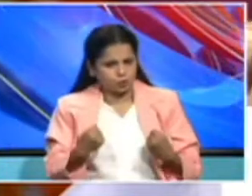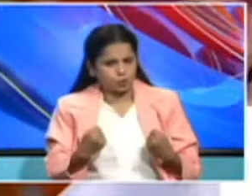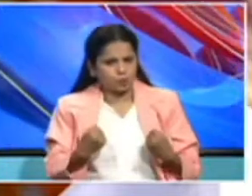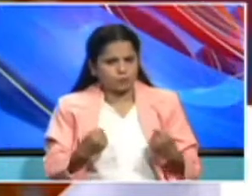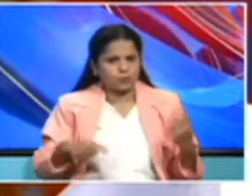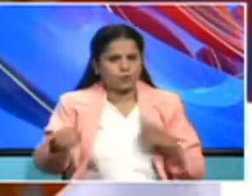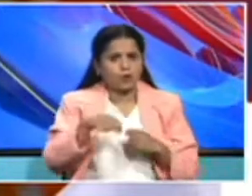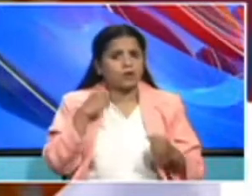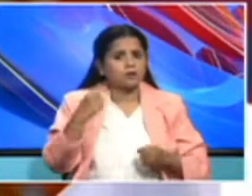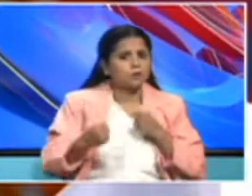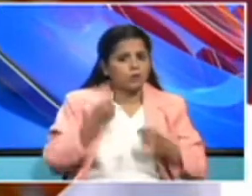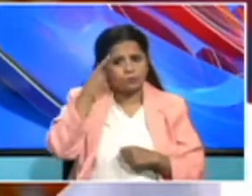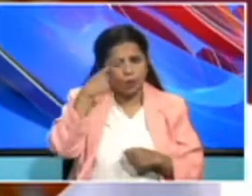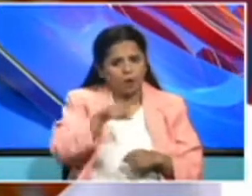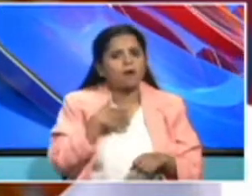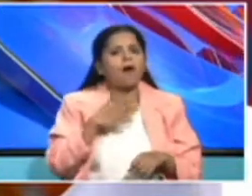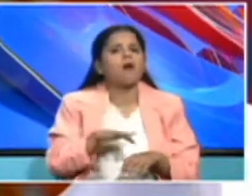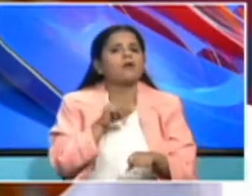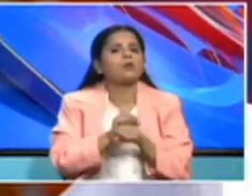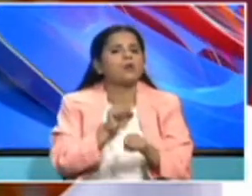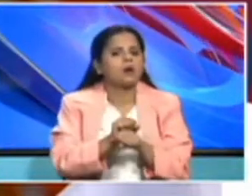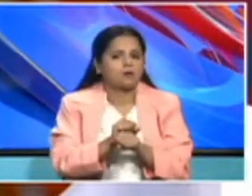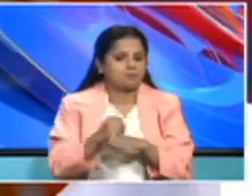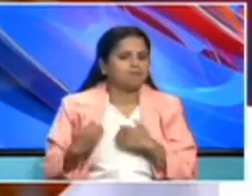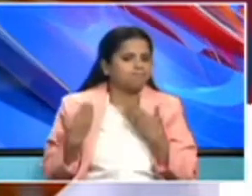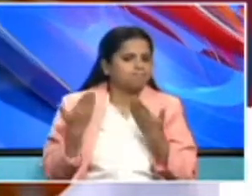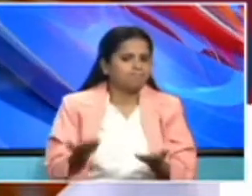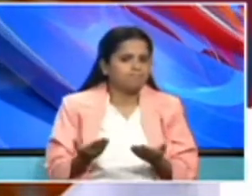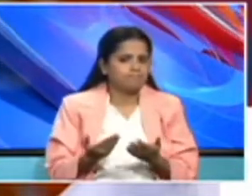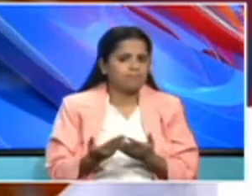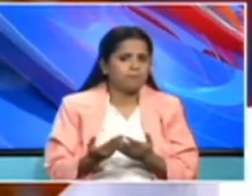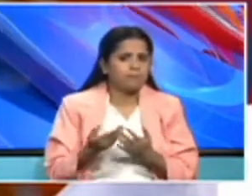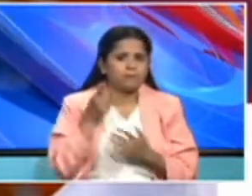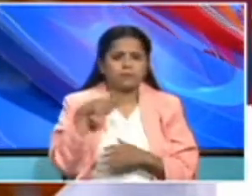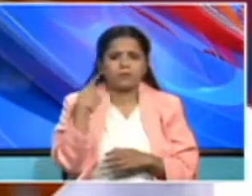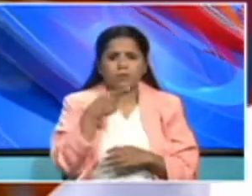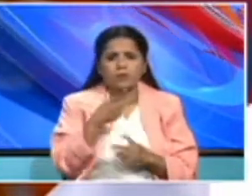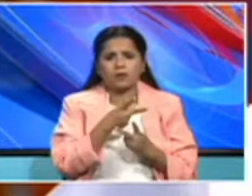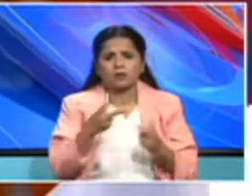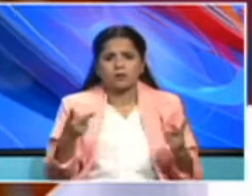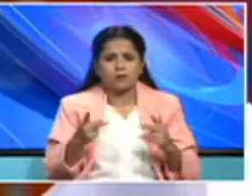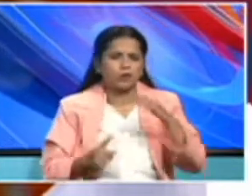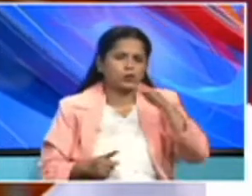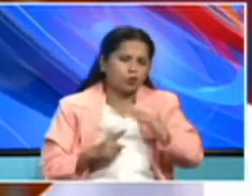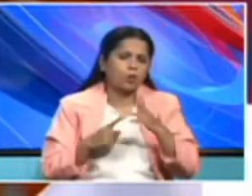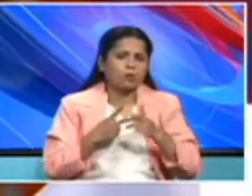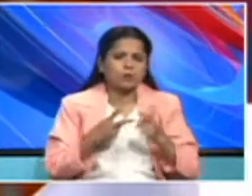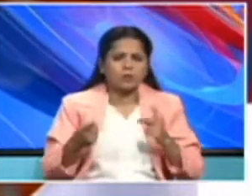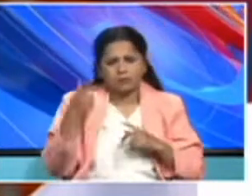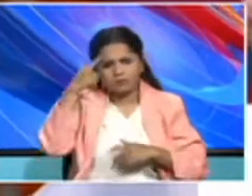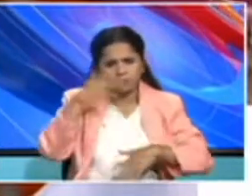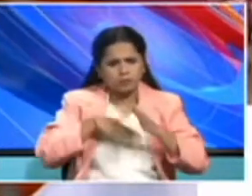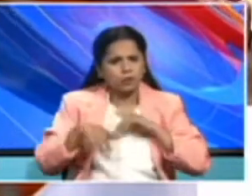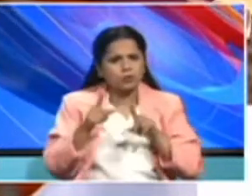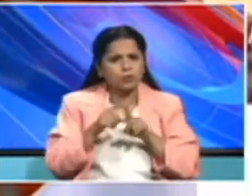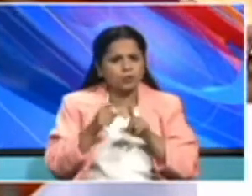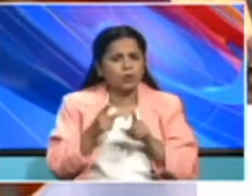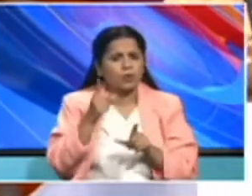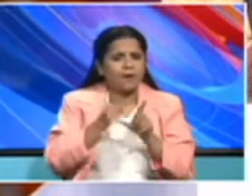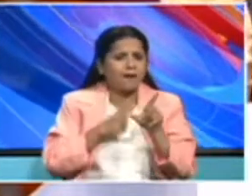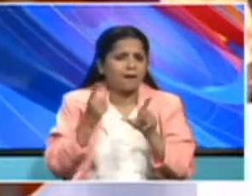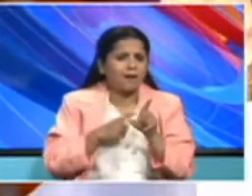साथ स्पोर्ट्स के लिए काम किया। टॉप्स जैसी योजनाओं के जरिए वर्षों